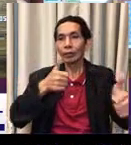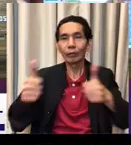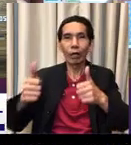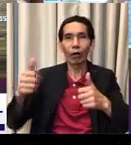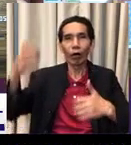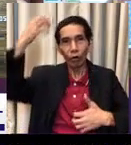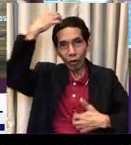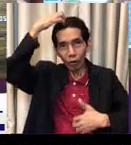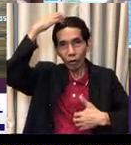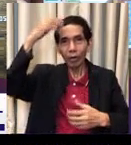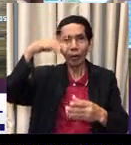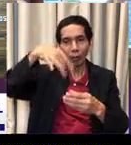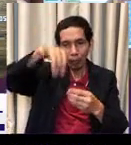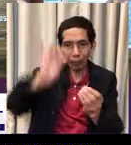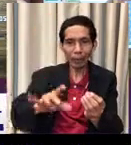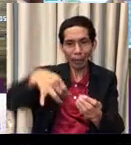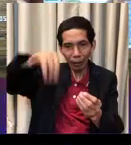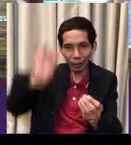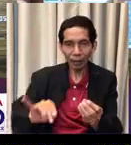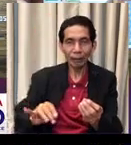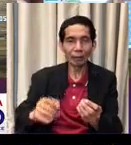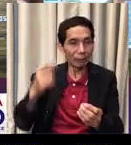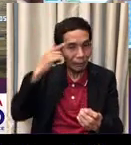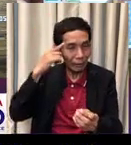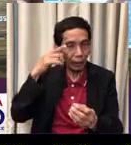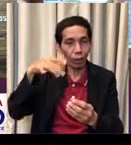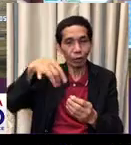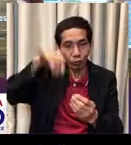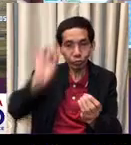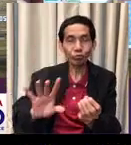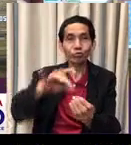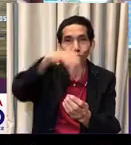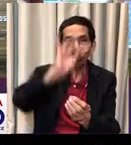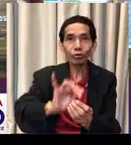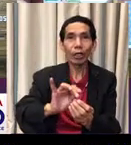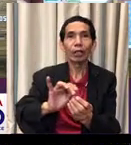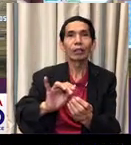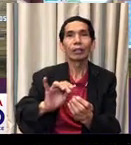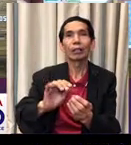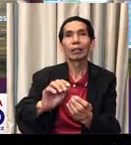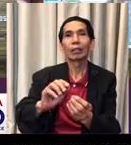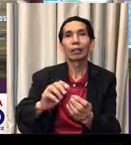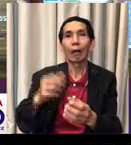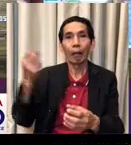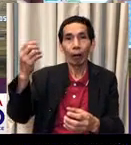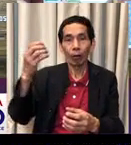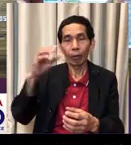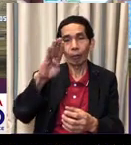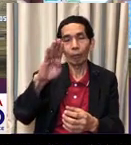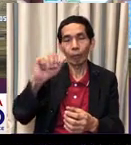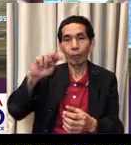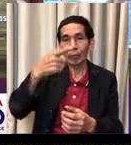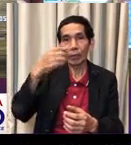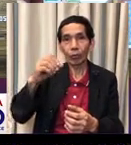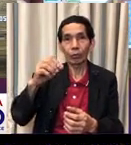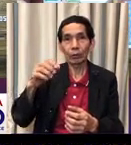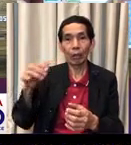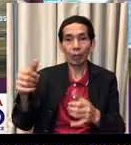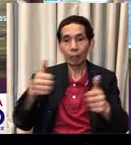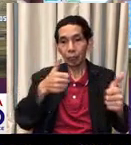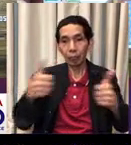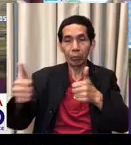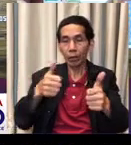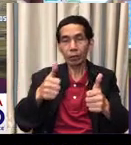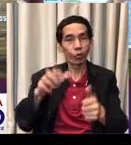unggoy-ungguyan? Baraha yun. Baka mapagkama lang kaming sugal. O, alam mo, naglalaro kami ng bingo, eh, laro yun, sugal